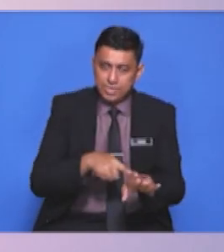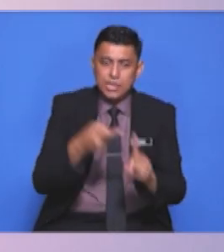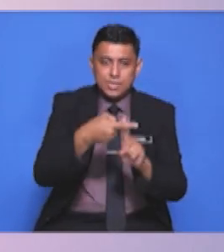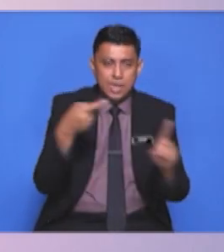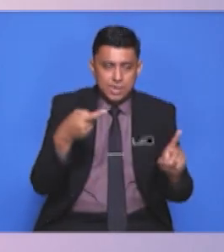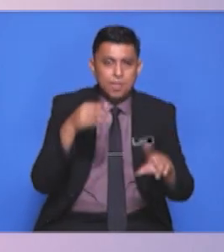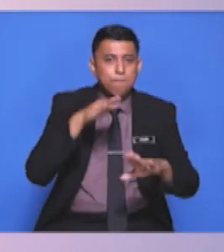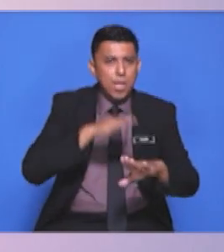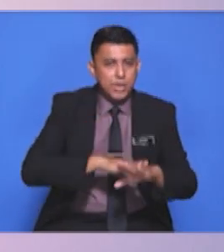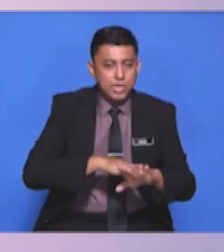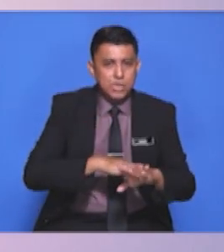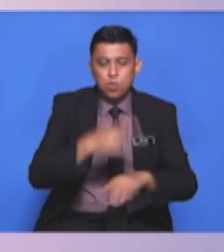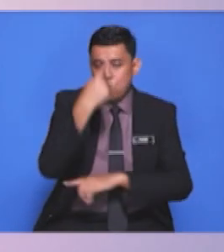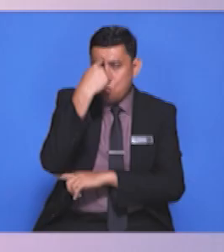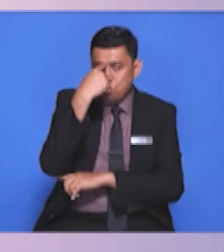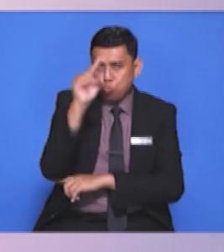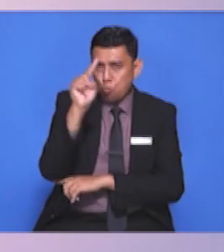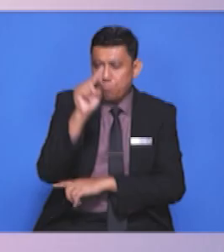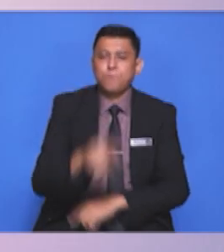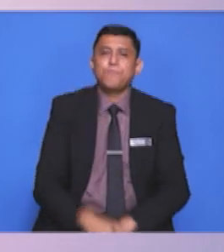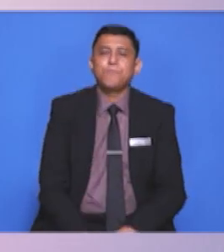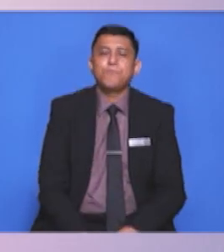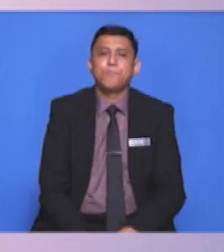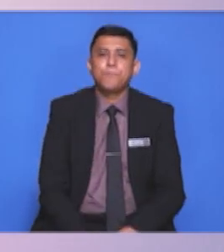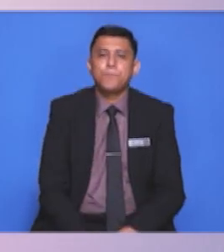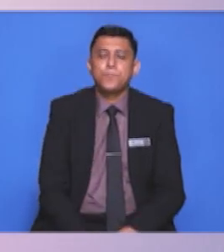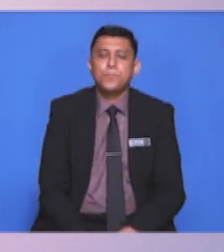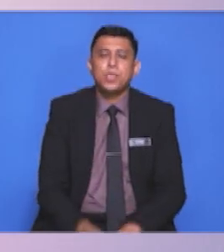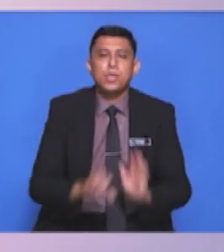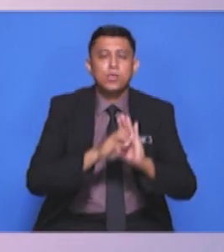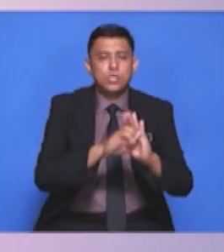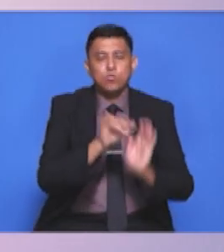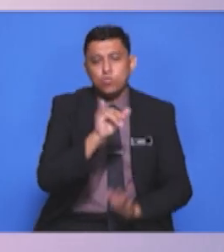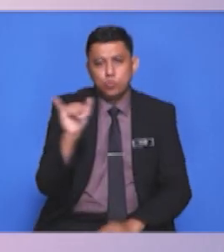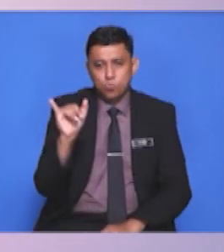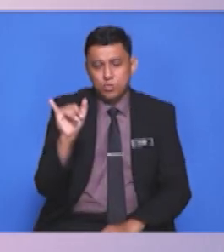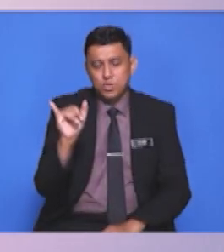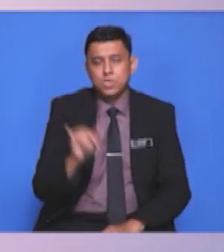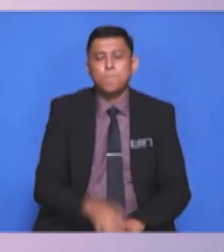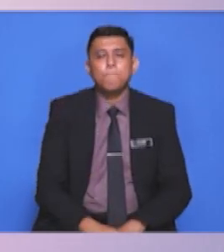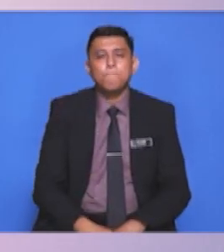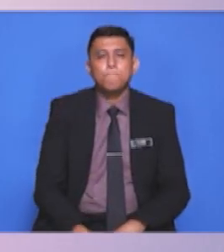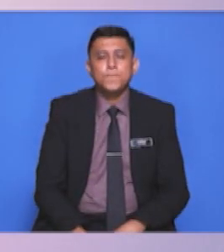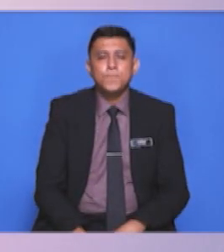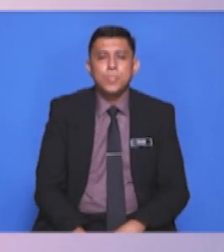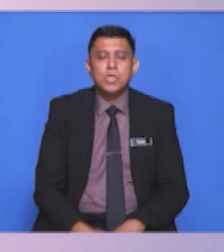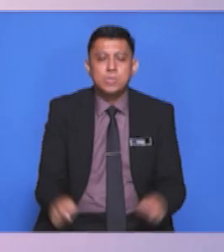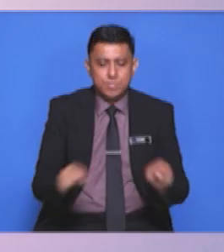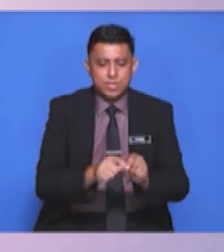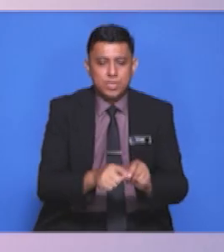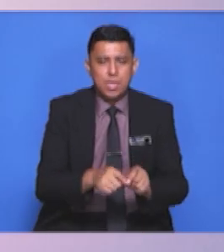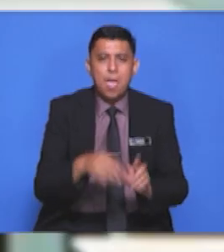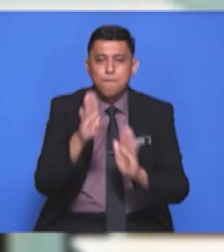pada dan untuk contoh penggunaannya pula adalah seperti